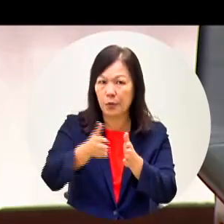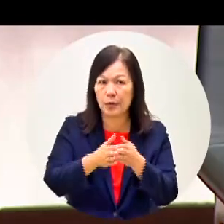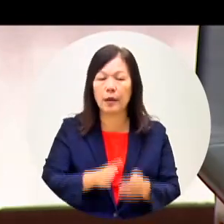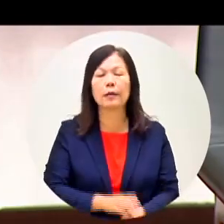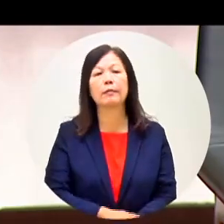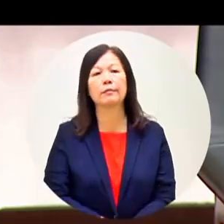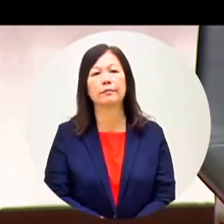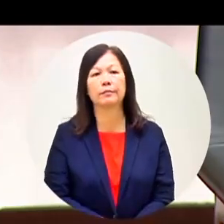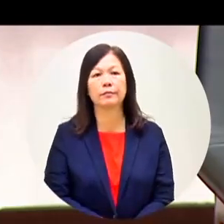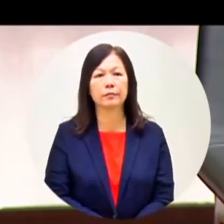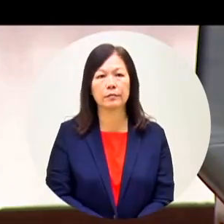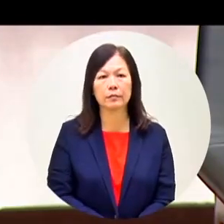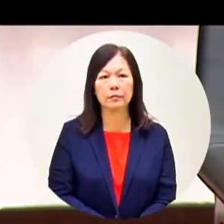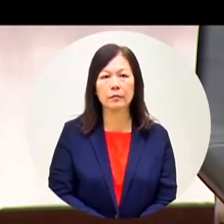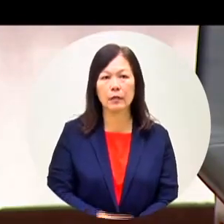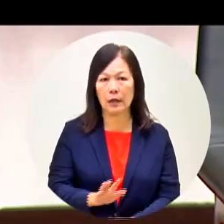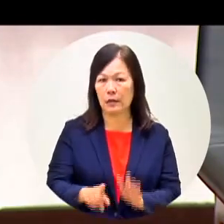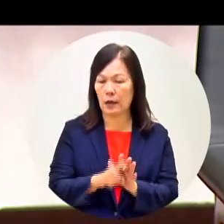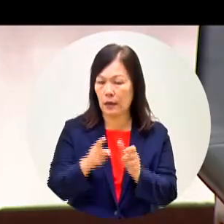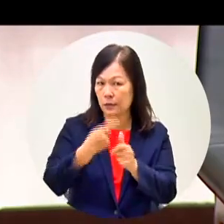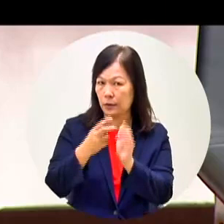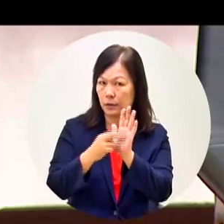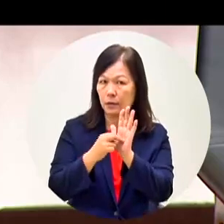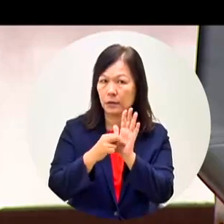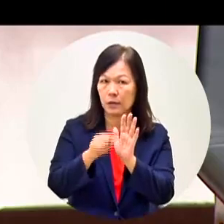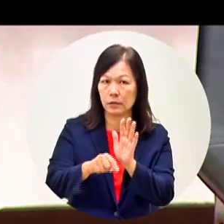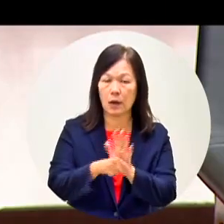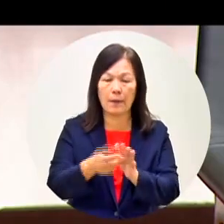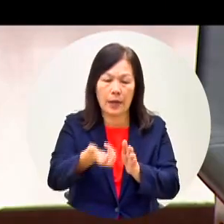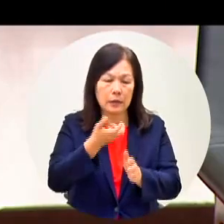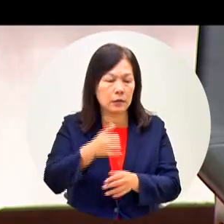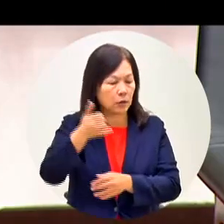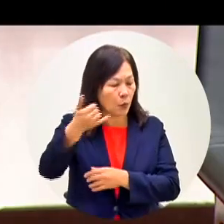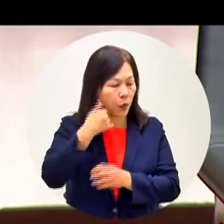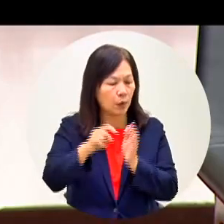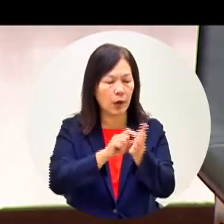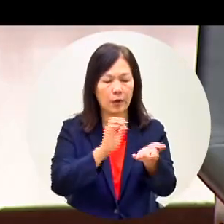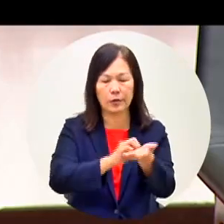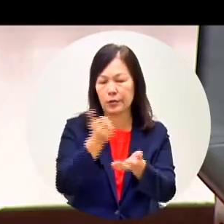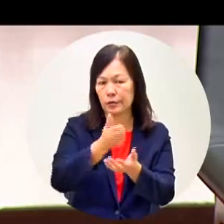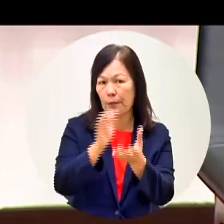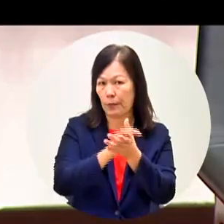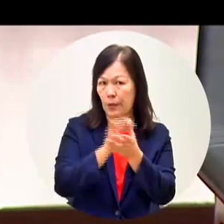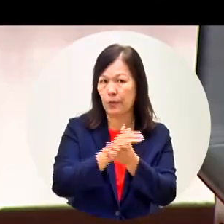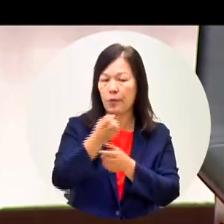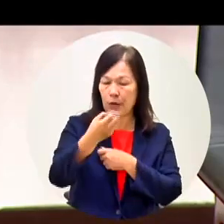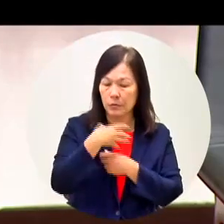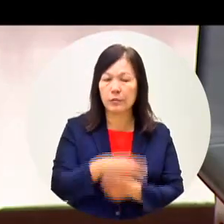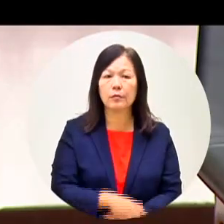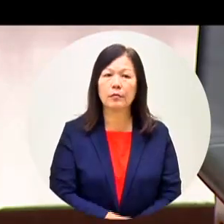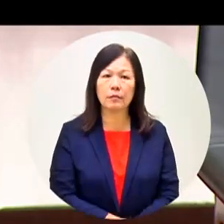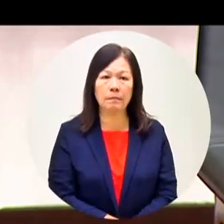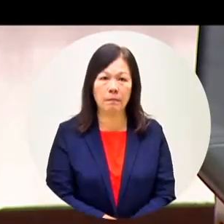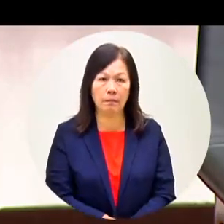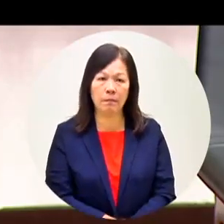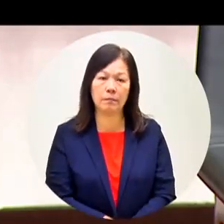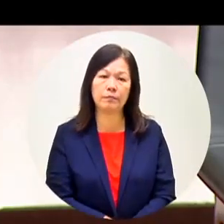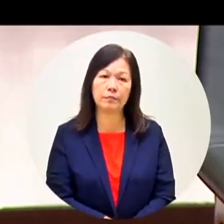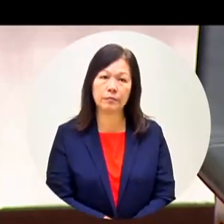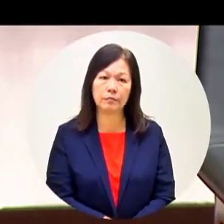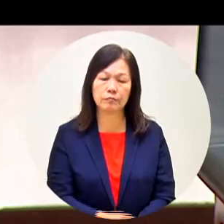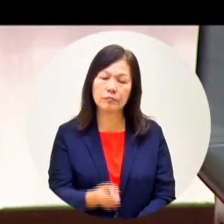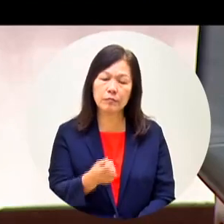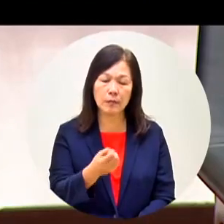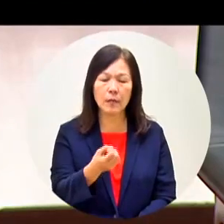席之前接到有医生的朋友在跟本席反映，他说美雅议员你知道吗，高雄市的空